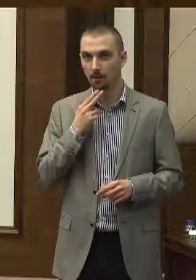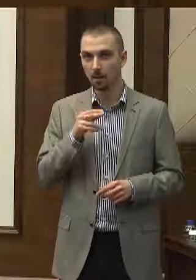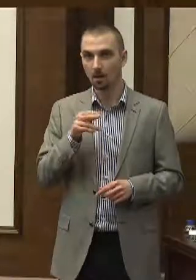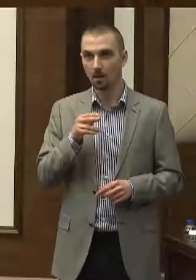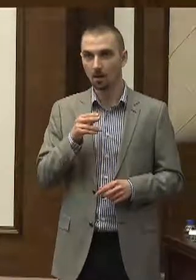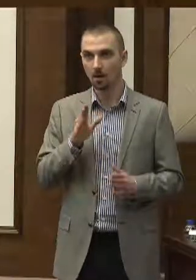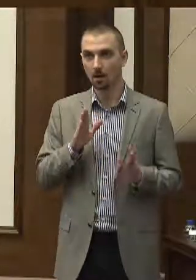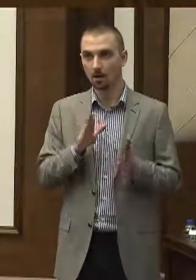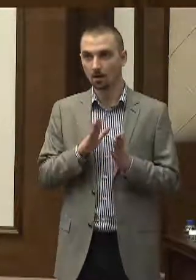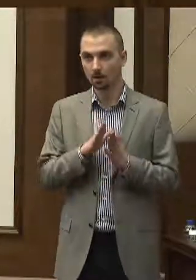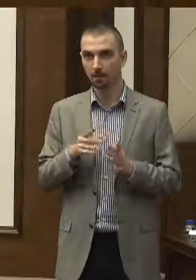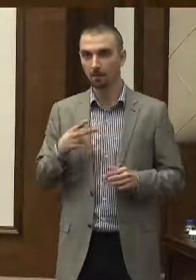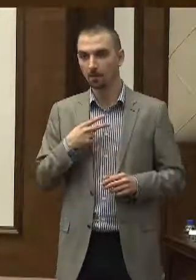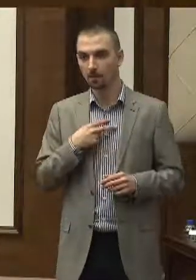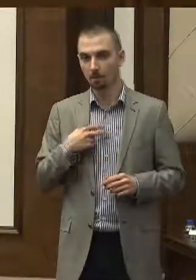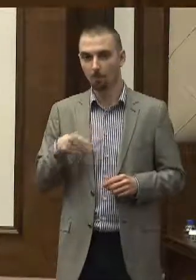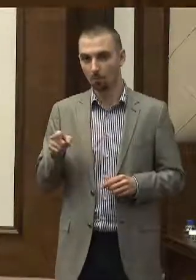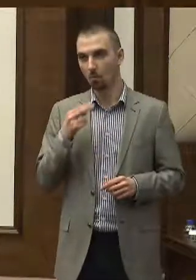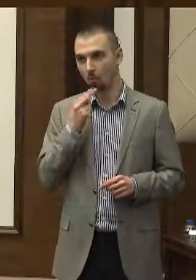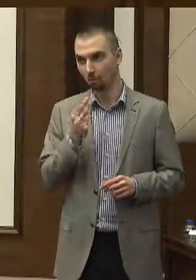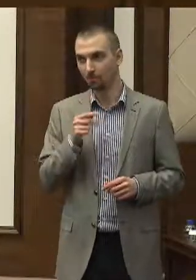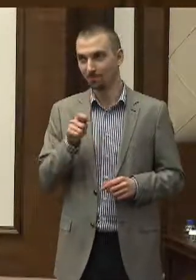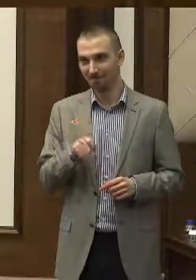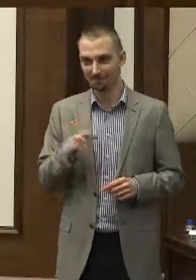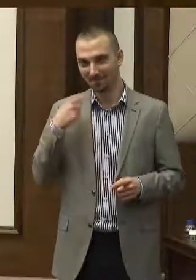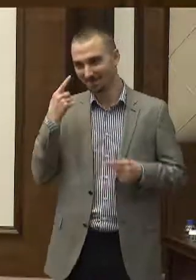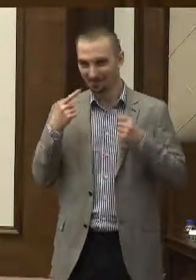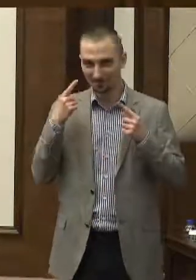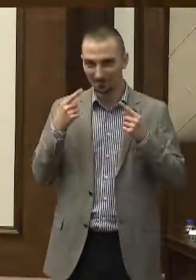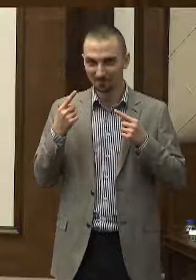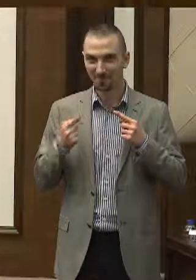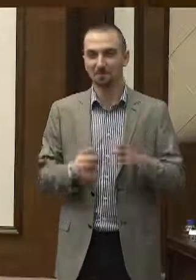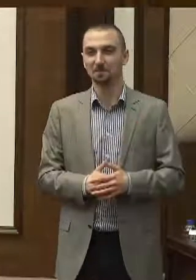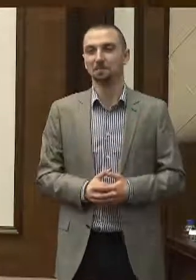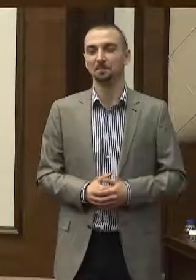Kadınlara karşı bakayım ilginiz ne kadar, konuşsun mu konuşmasın mı? Hadi bakalım böyle böyle soracağım.